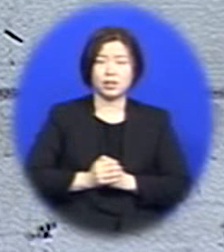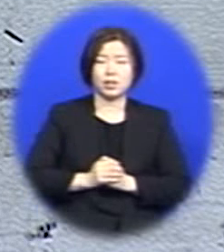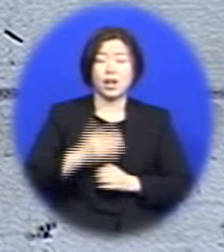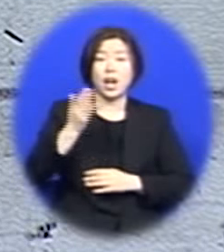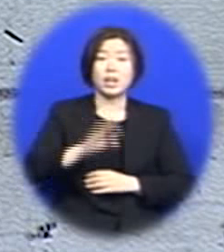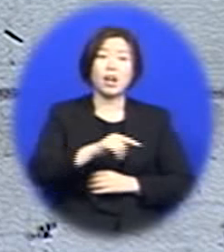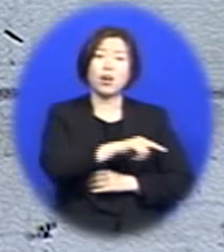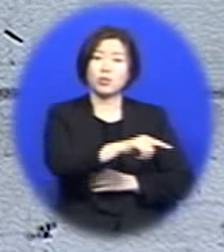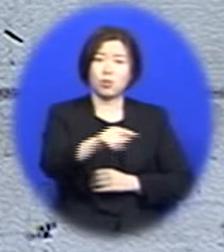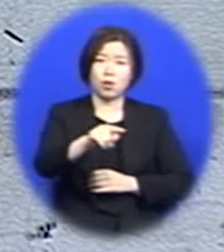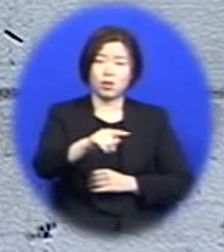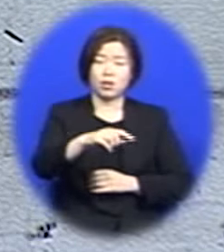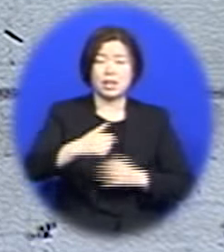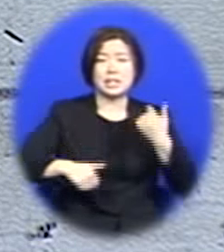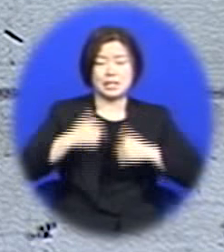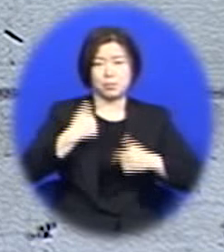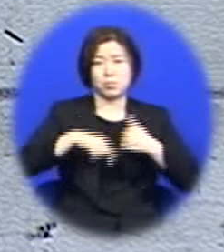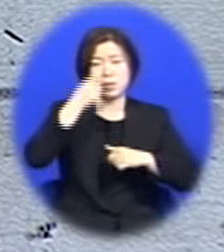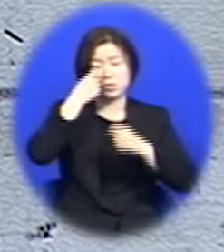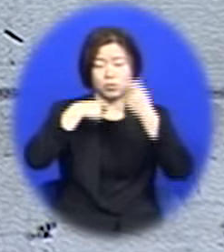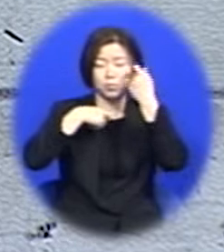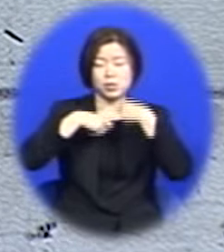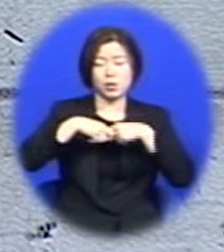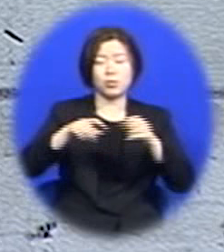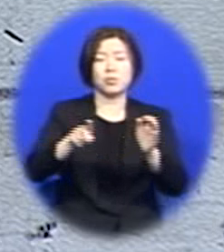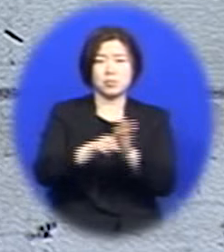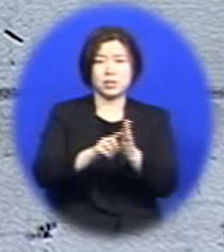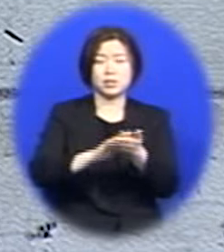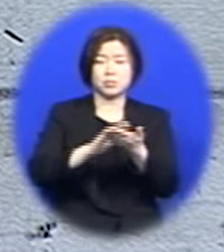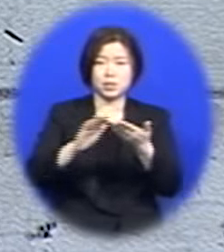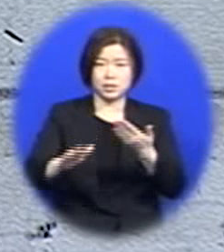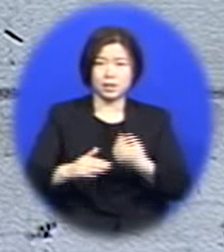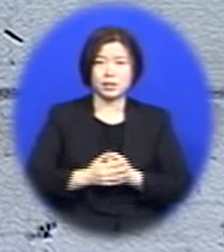그러나 그건 기쁨의 눈물일 거라고 믿습니다.